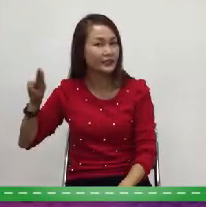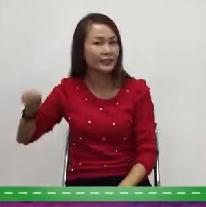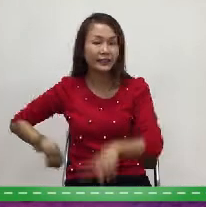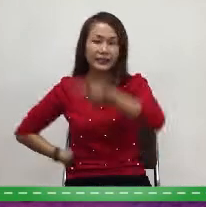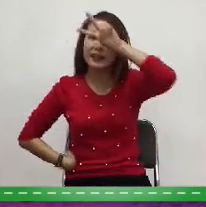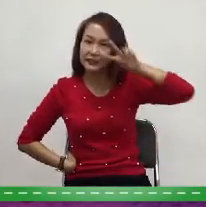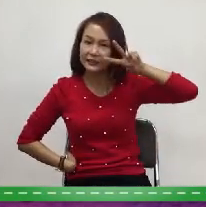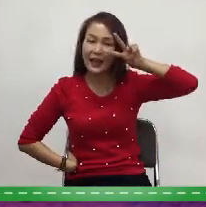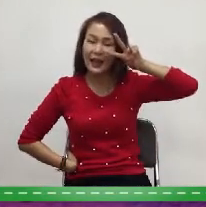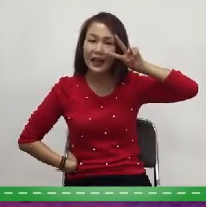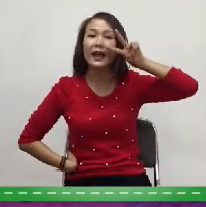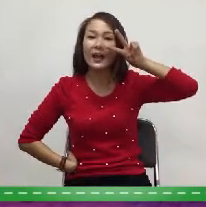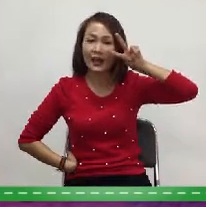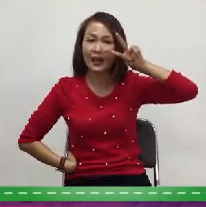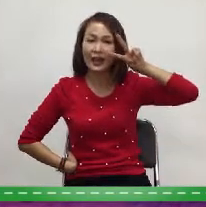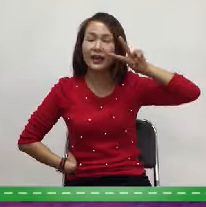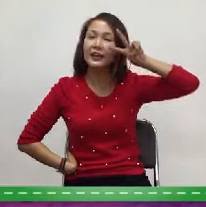찢으라.